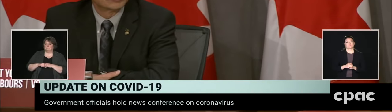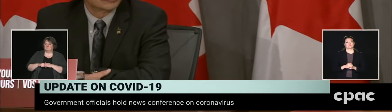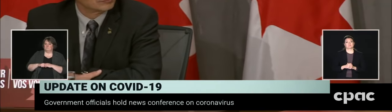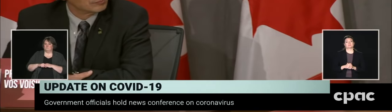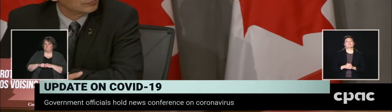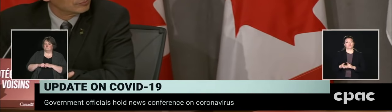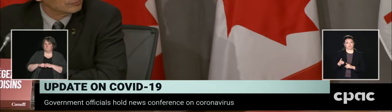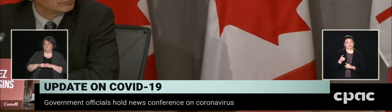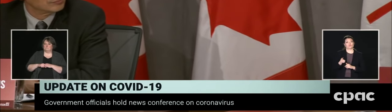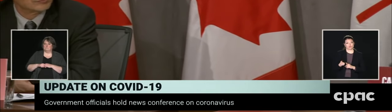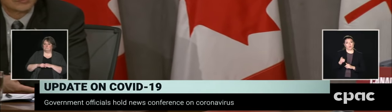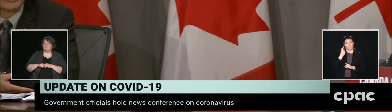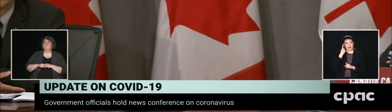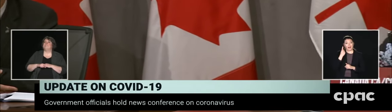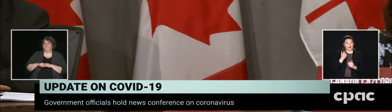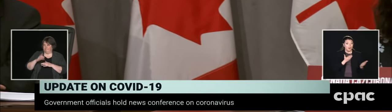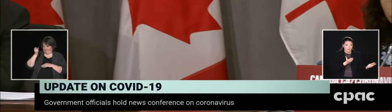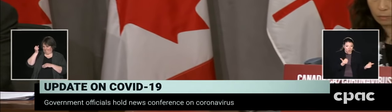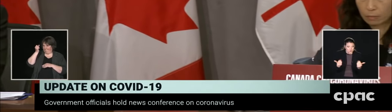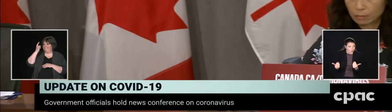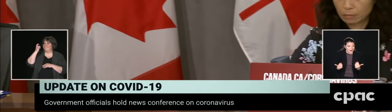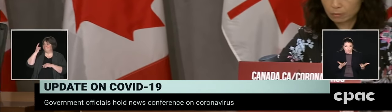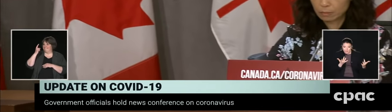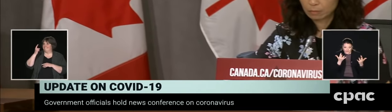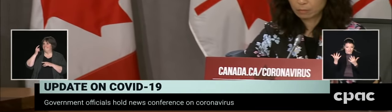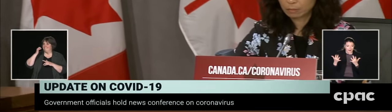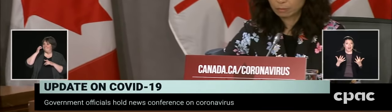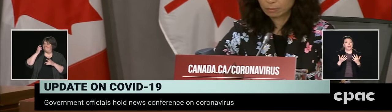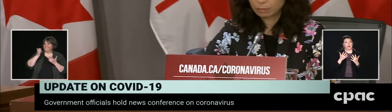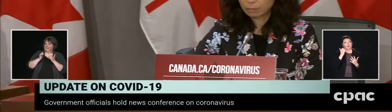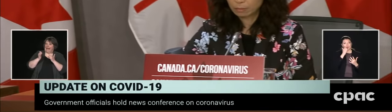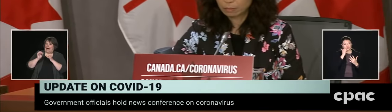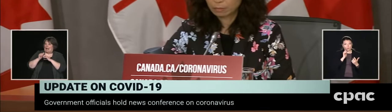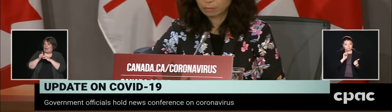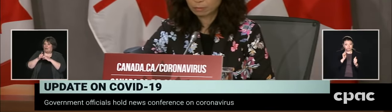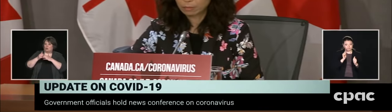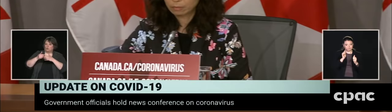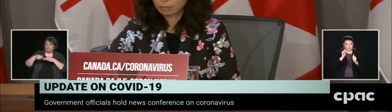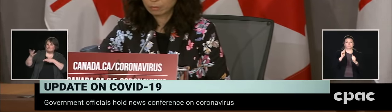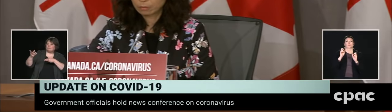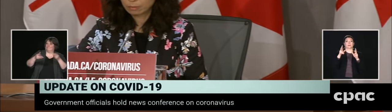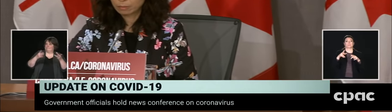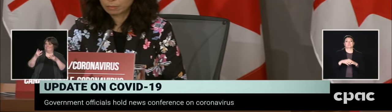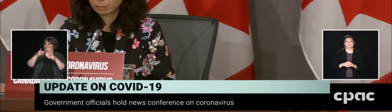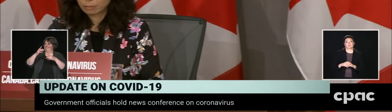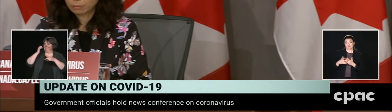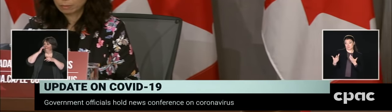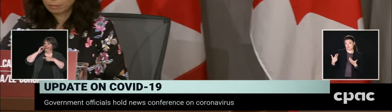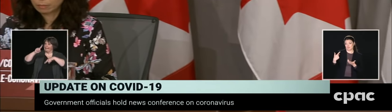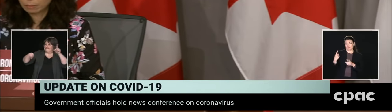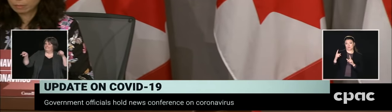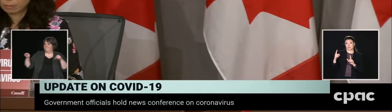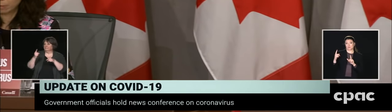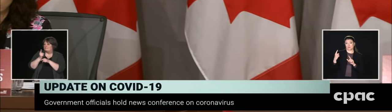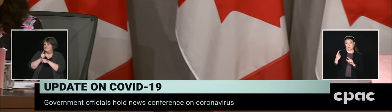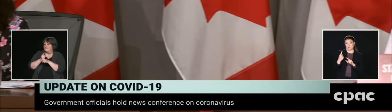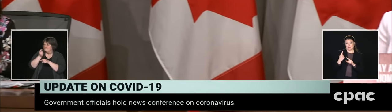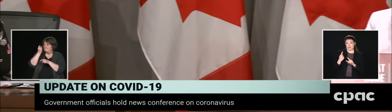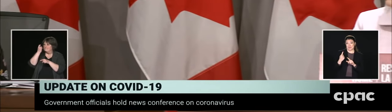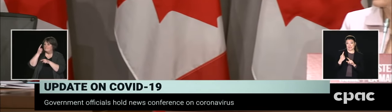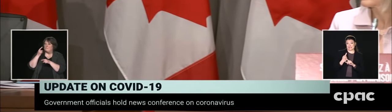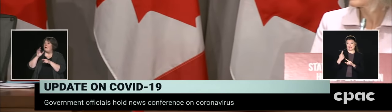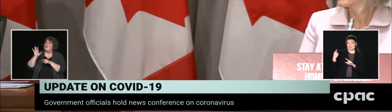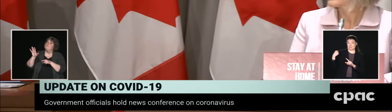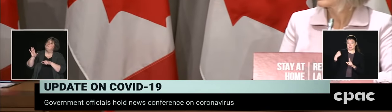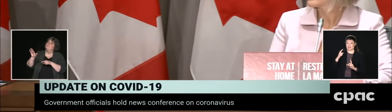jour, mais jusqu'à maintenant, depuis, disons, la semaine dernière, là, au moment où vous avez fait des commandes importantes, avez-vous un